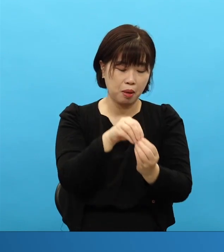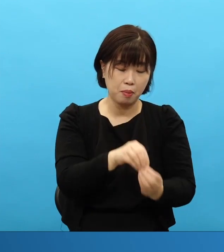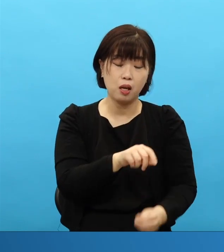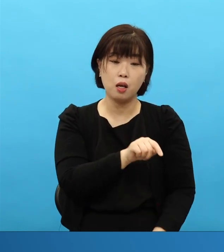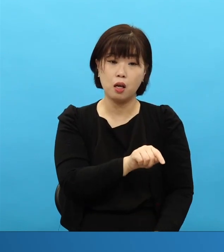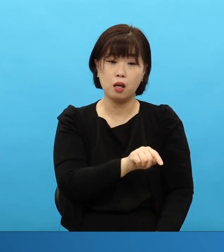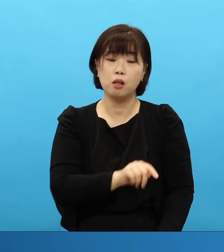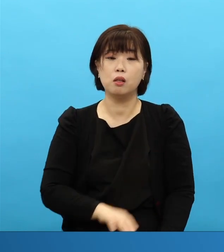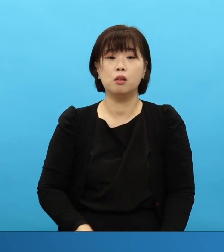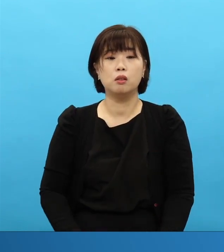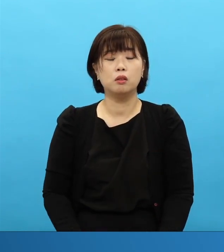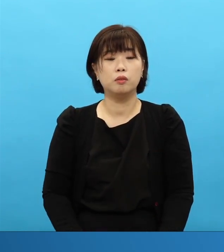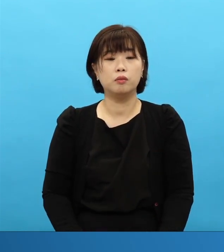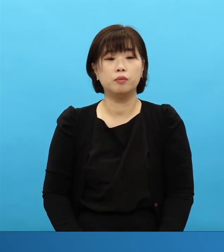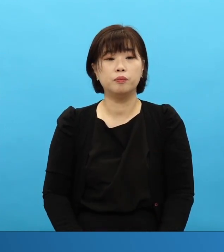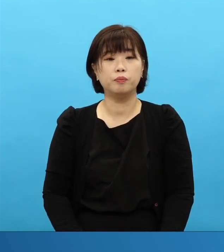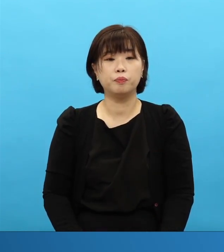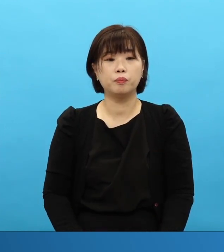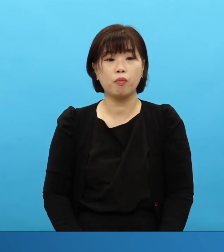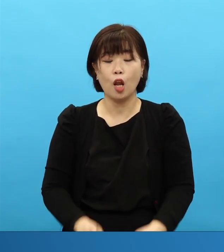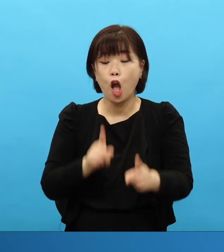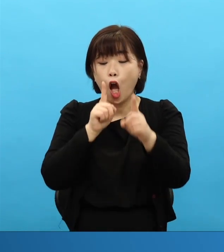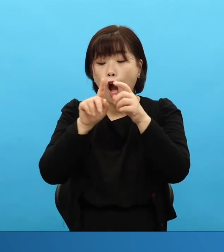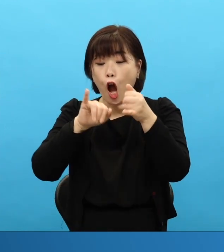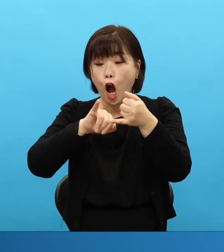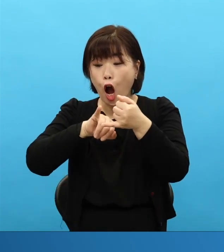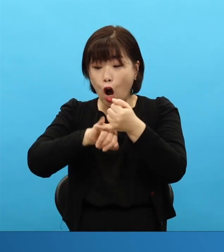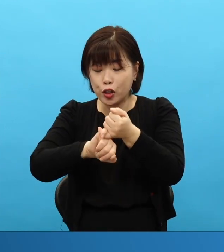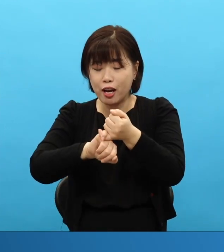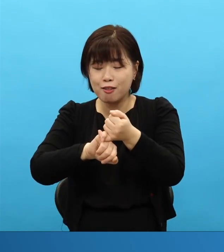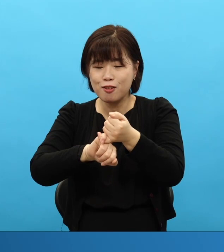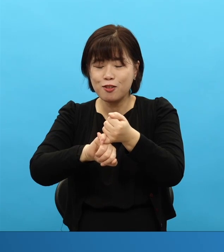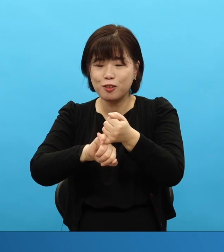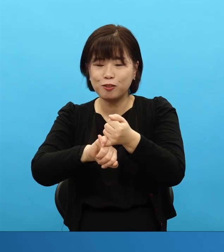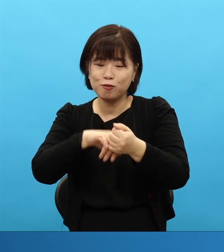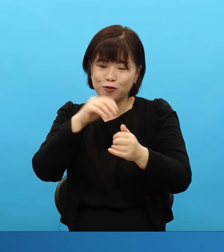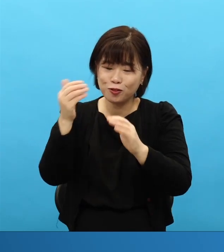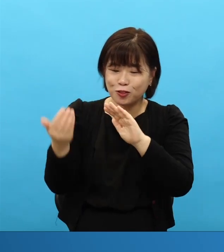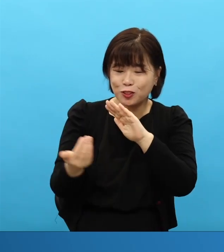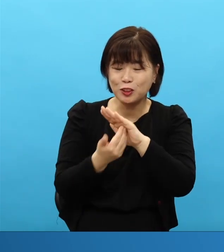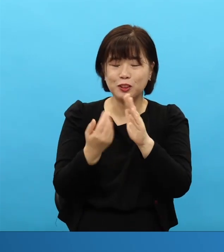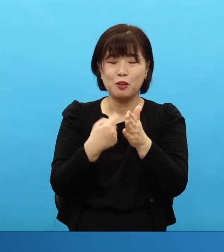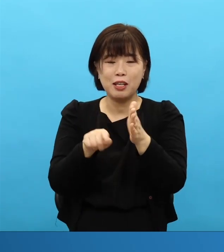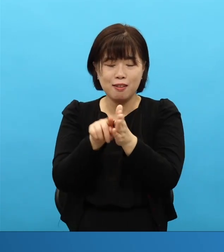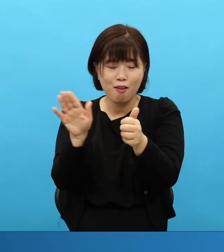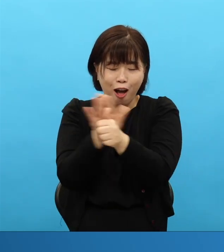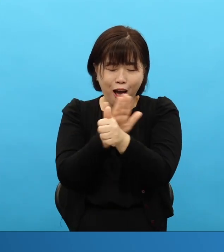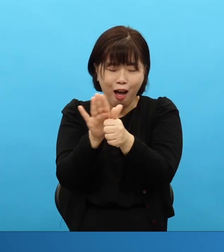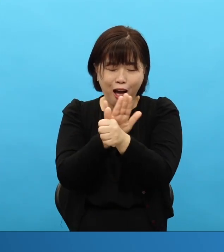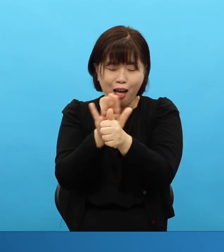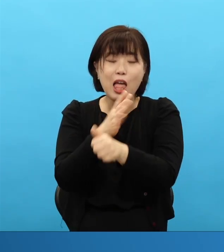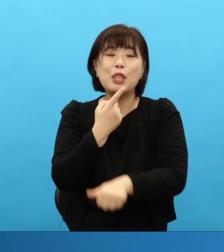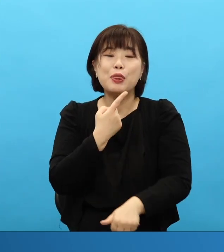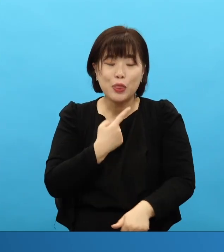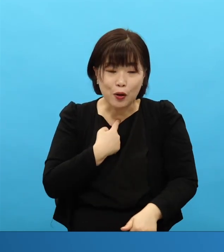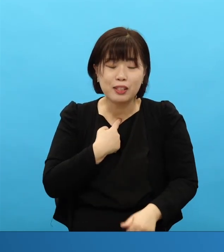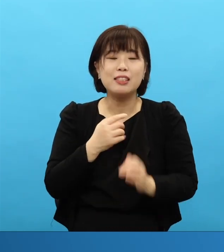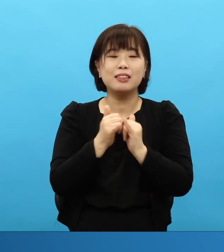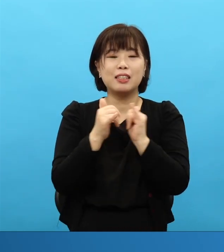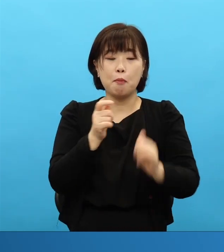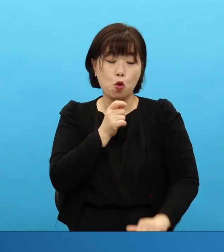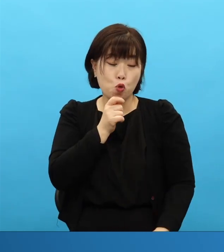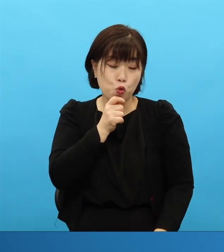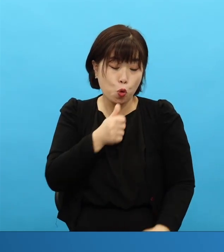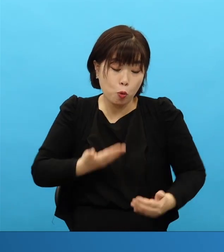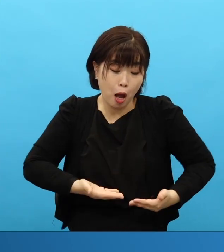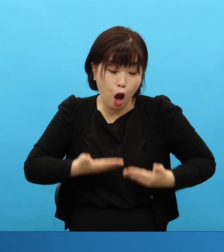아무리 내 작은 거라도 이 언약이 성취되는 데 쓰임 받는 이것은 가장 큰 축복이 돼요. So no matter how weak you are, if you're being used